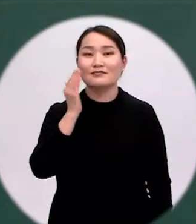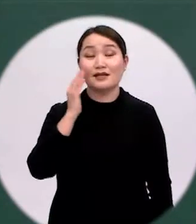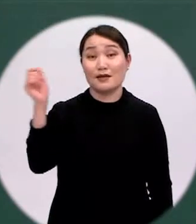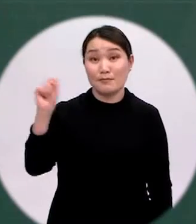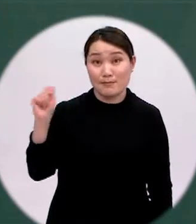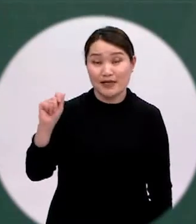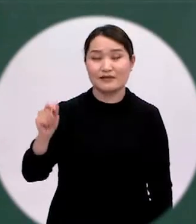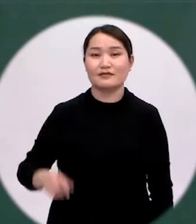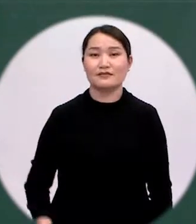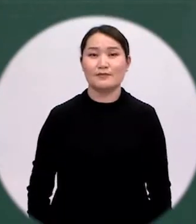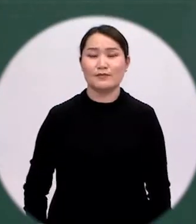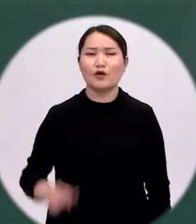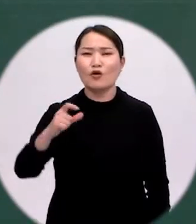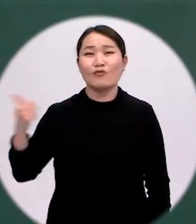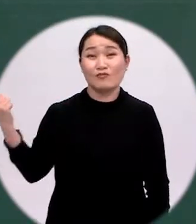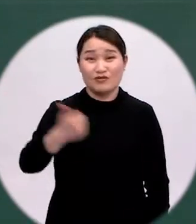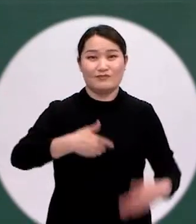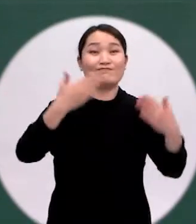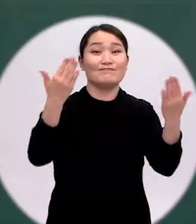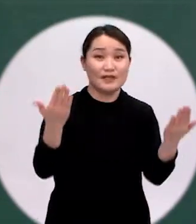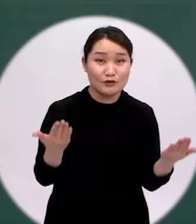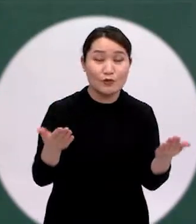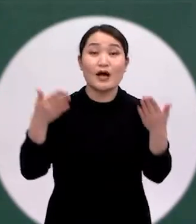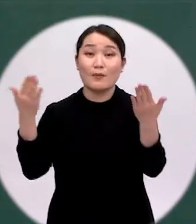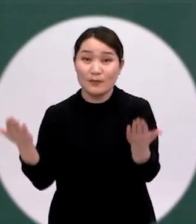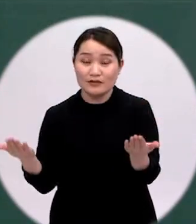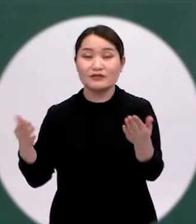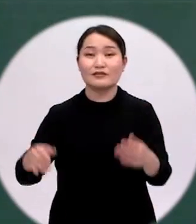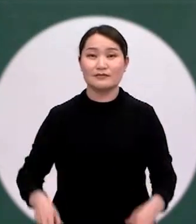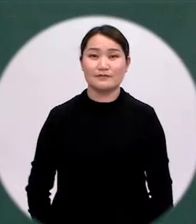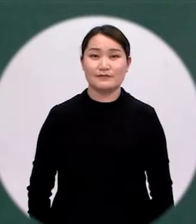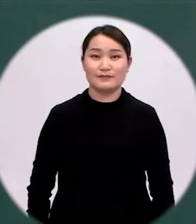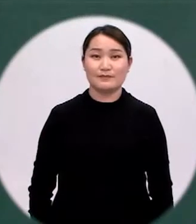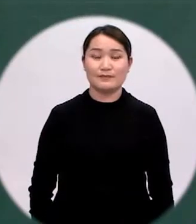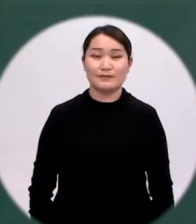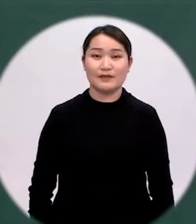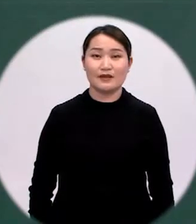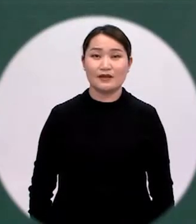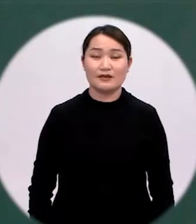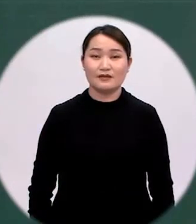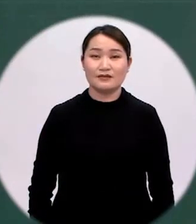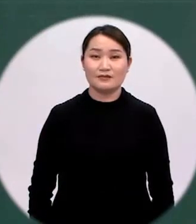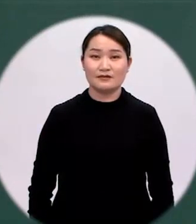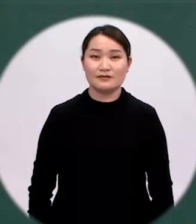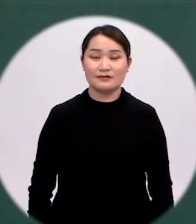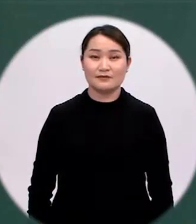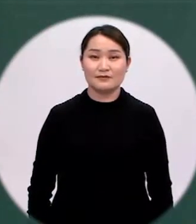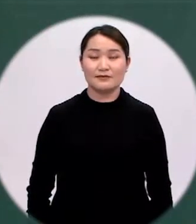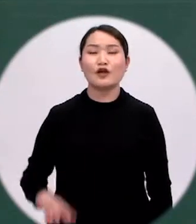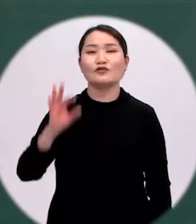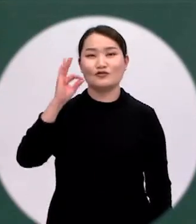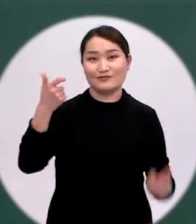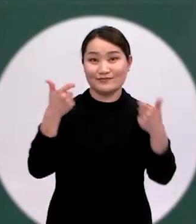сар хүн бүхэн золгож мэдлдэг. Тэгвэл энэ хаврын үлрэлт болдог баяр учраас бид